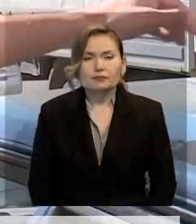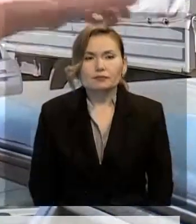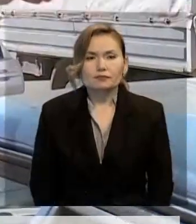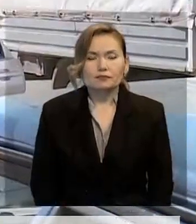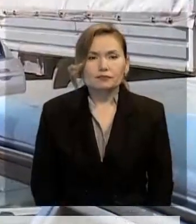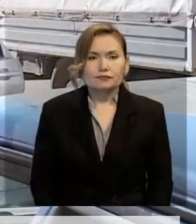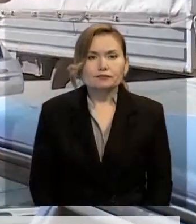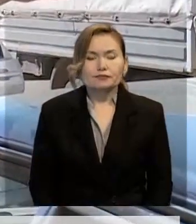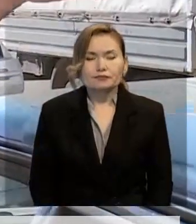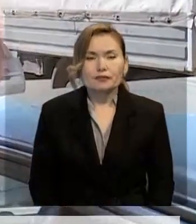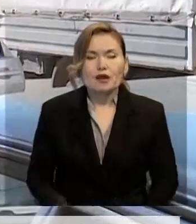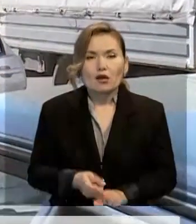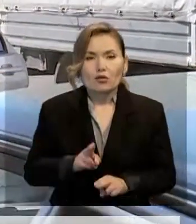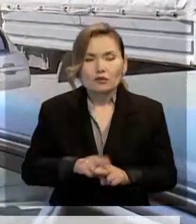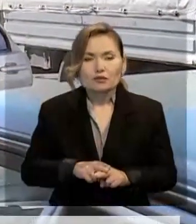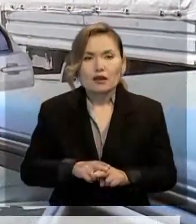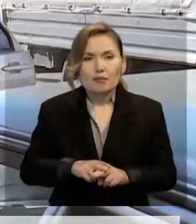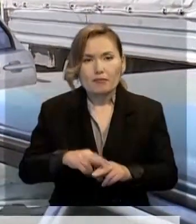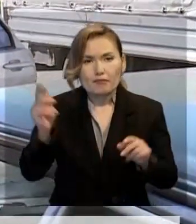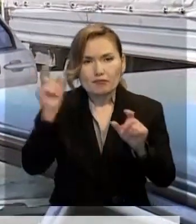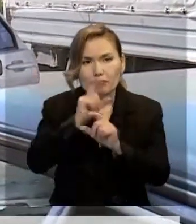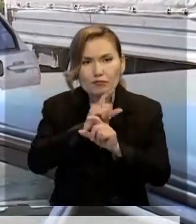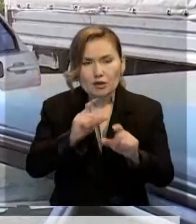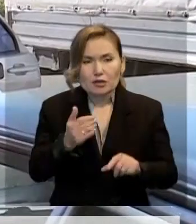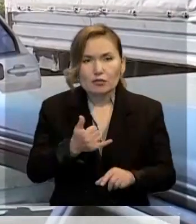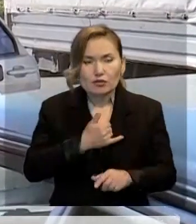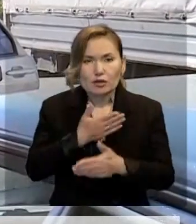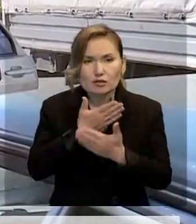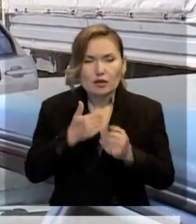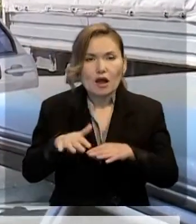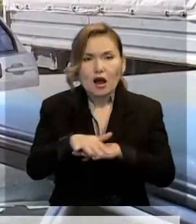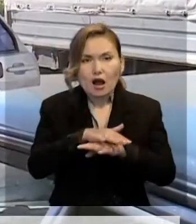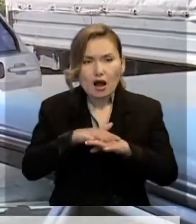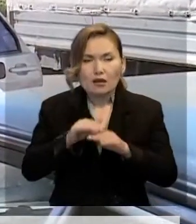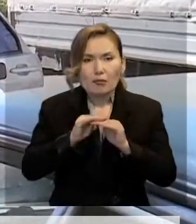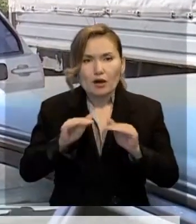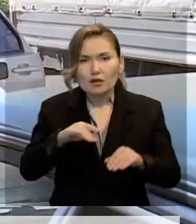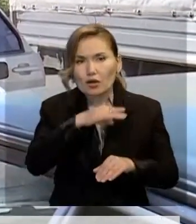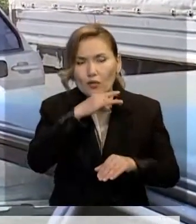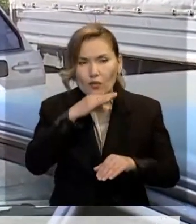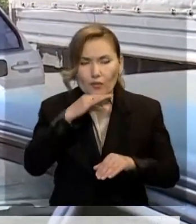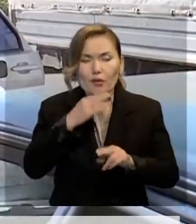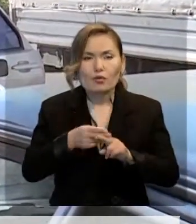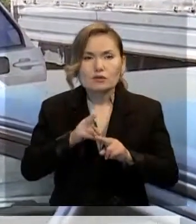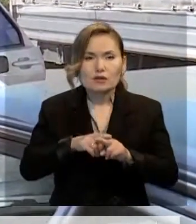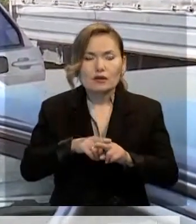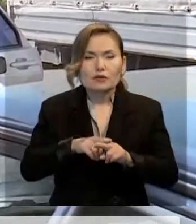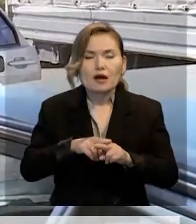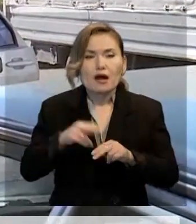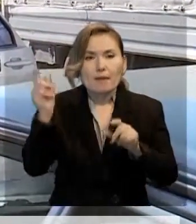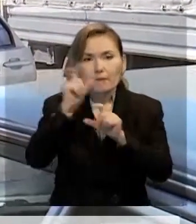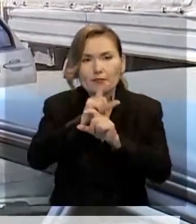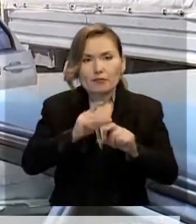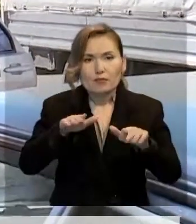23 аналы дом. Енді бұл жерде халық саны көп, балалар да көп. Ал осы жерде местолар,